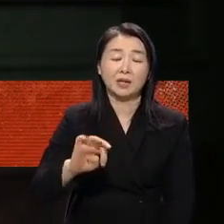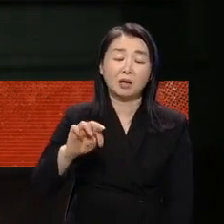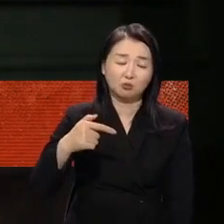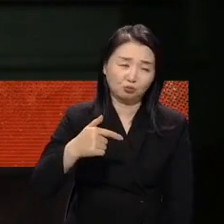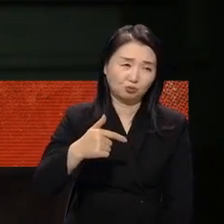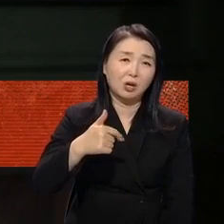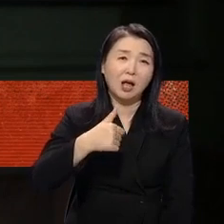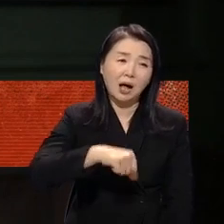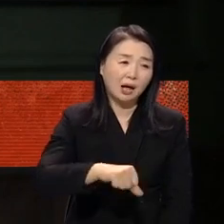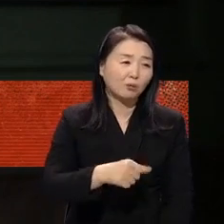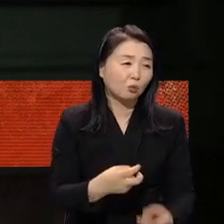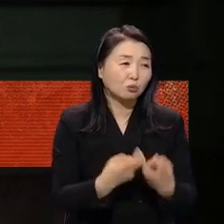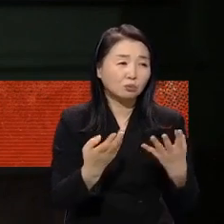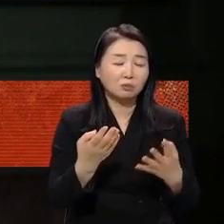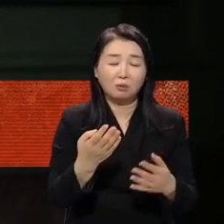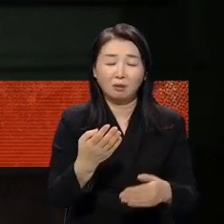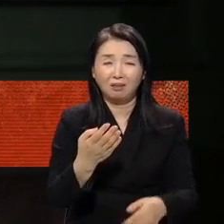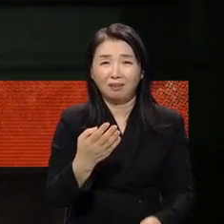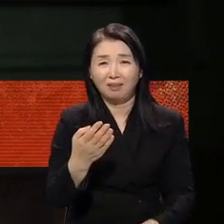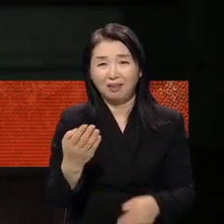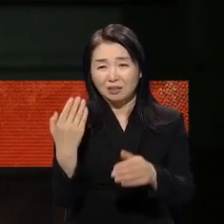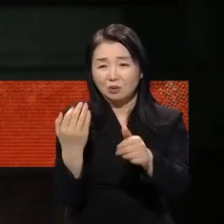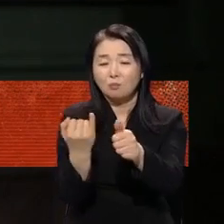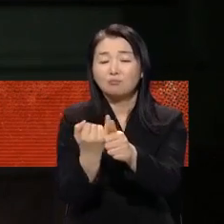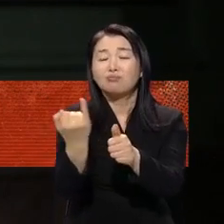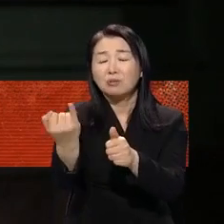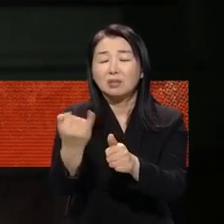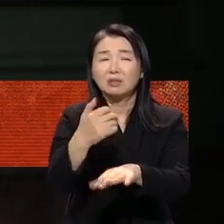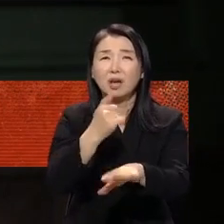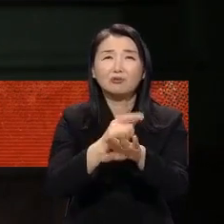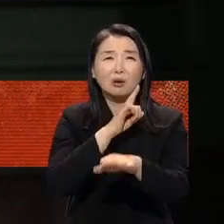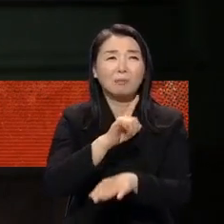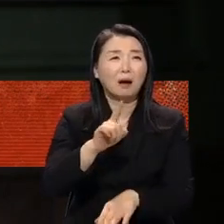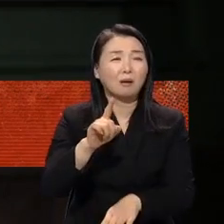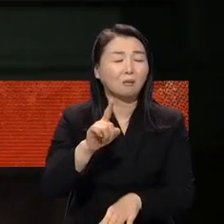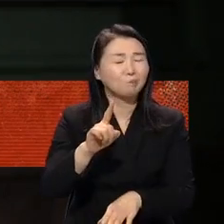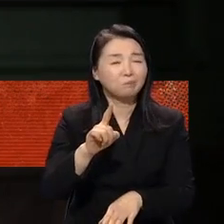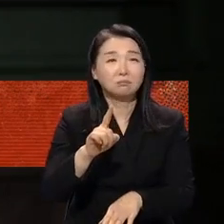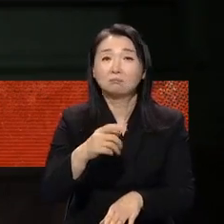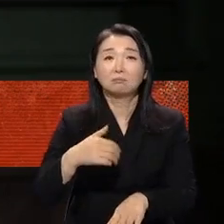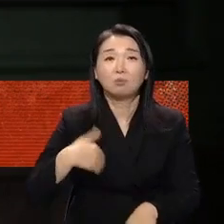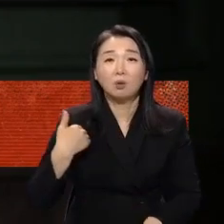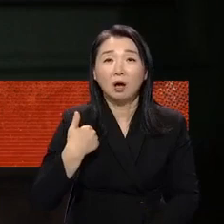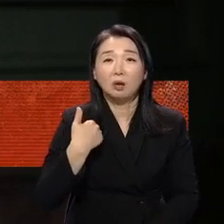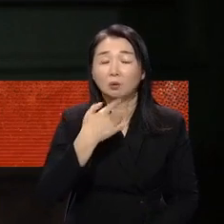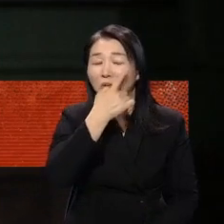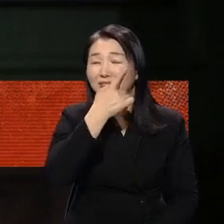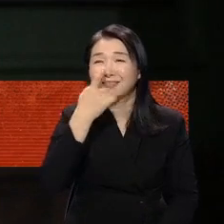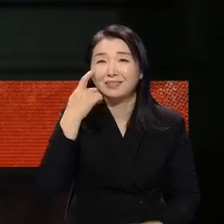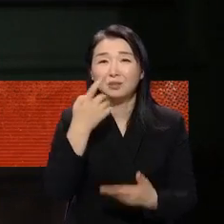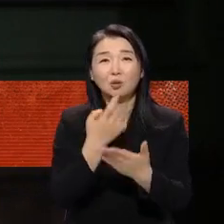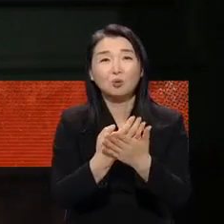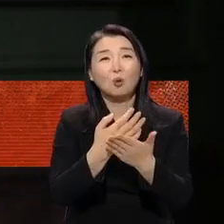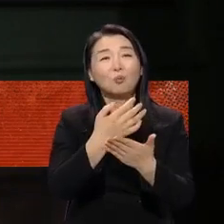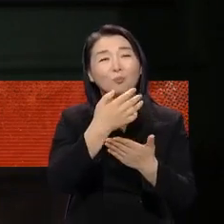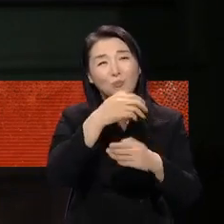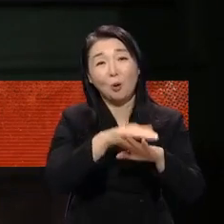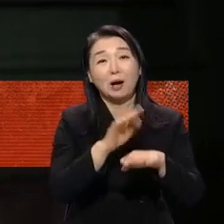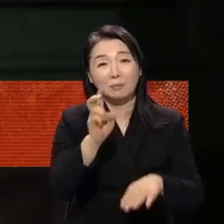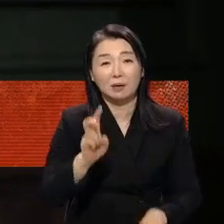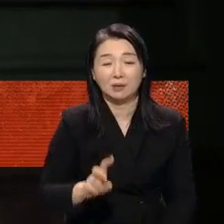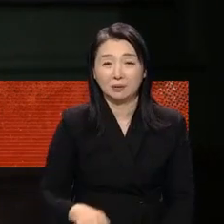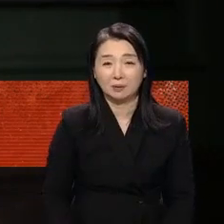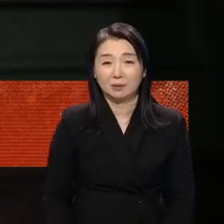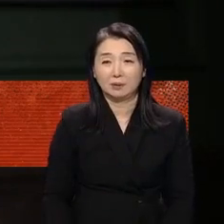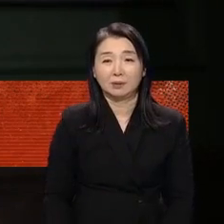없는데 그 전처는 무슨 헛소리를 나중에 할지 기억하고 싶지 않아서 증거 용으로 보관하고 싶은 거겠죠 하셨습니다 김정혜